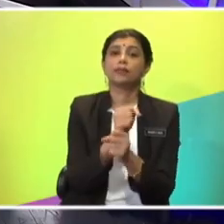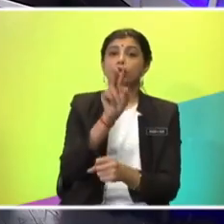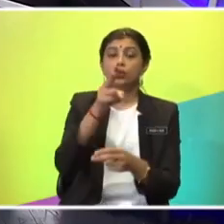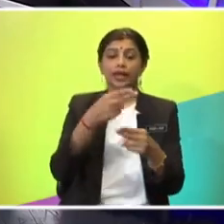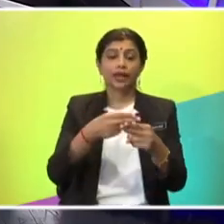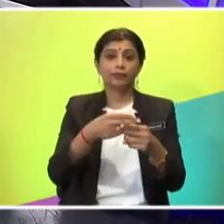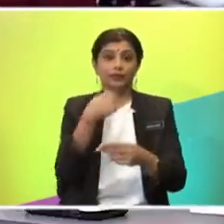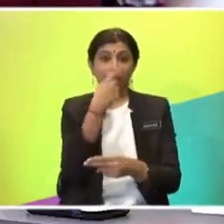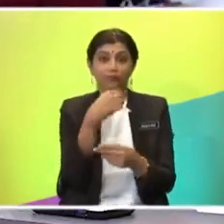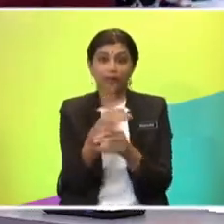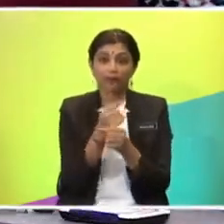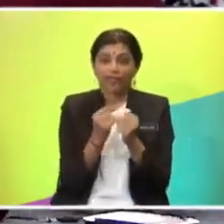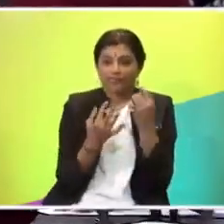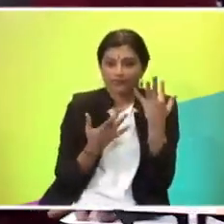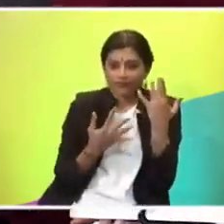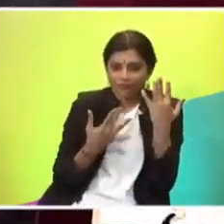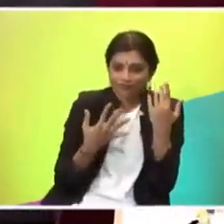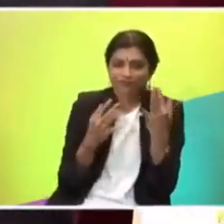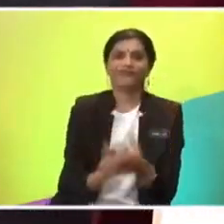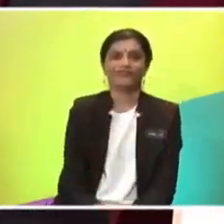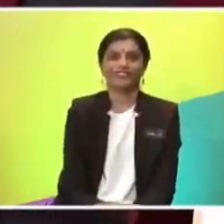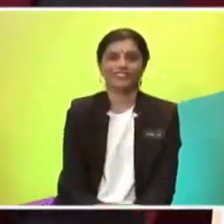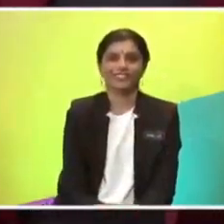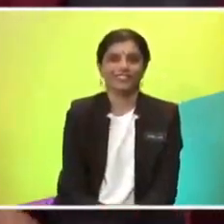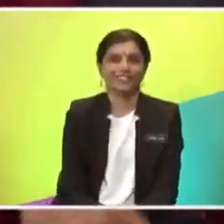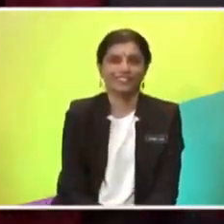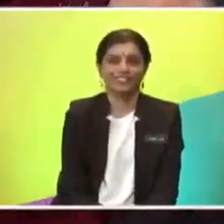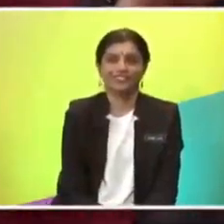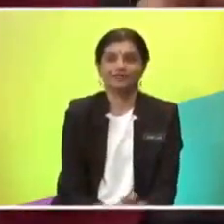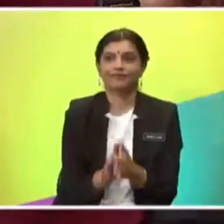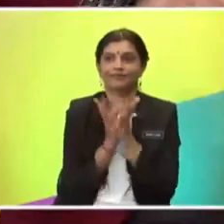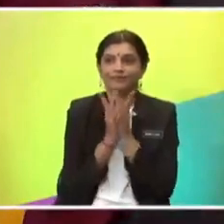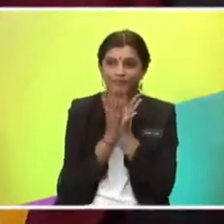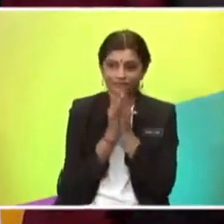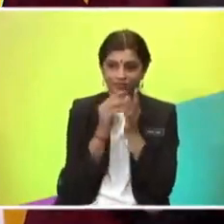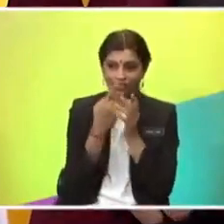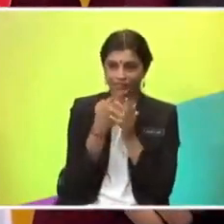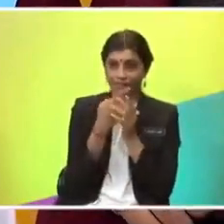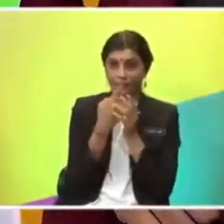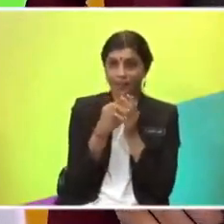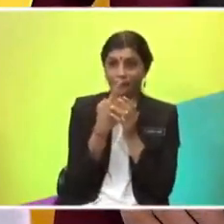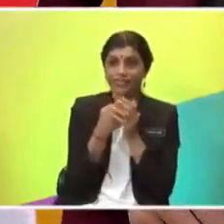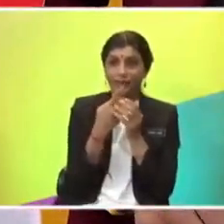baik cikgu. Kita tengok siapa yang kena di antara keempat-empat adik kita.